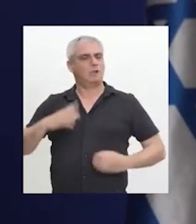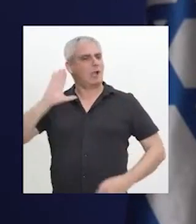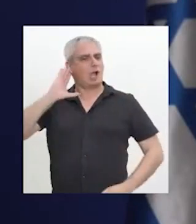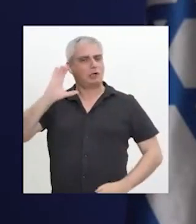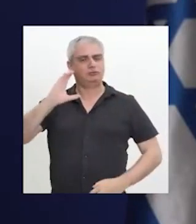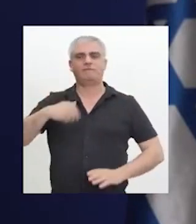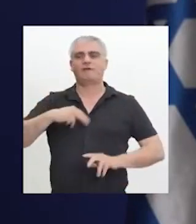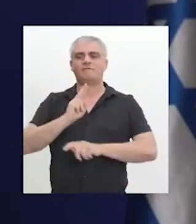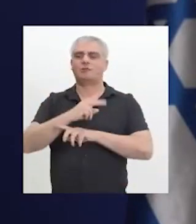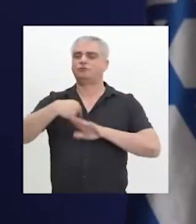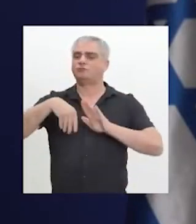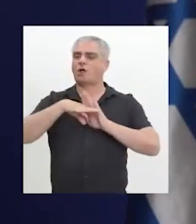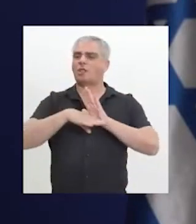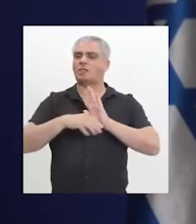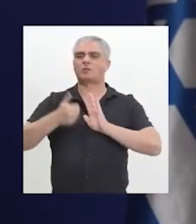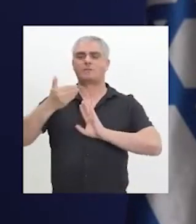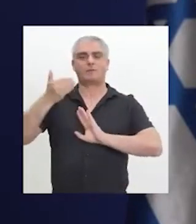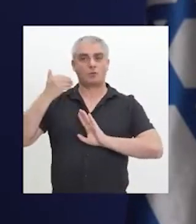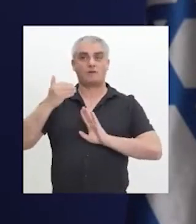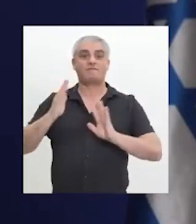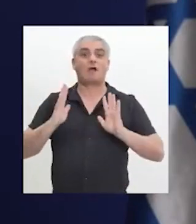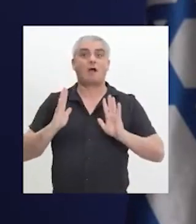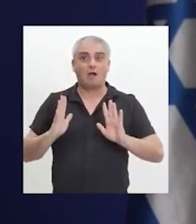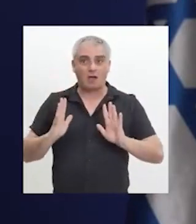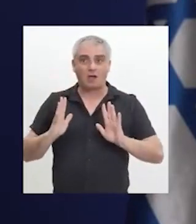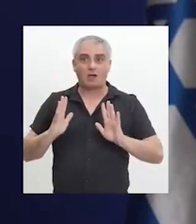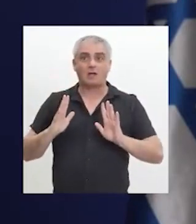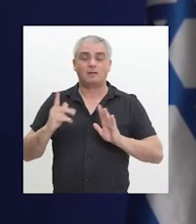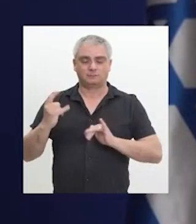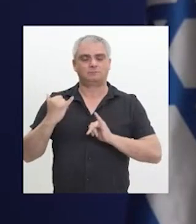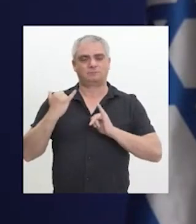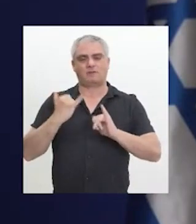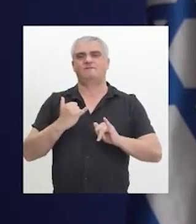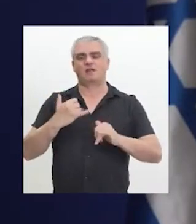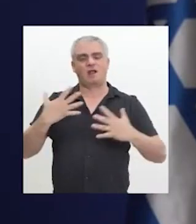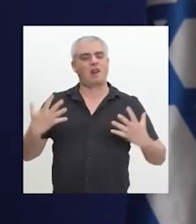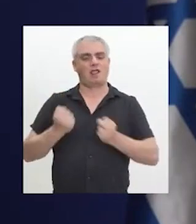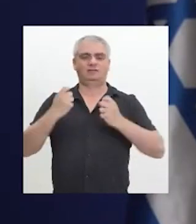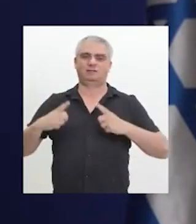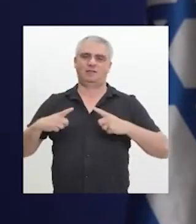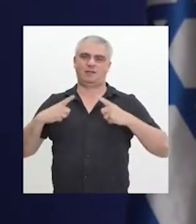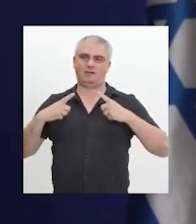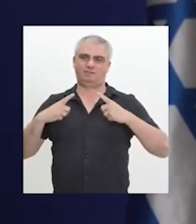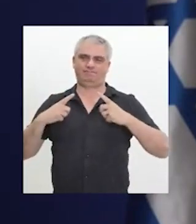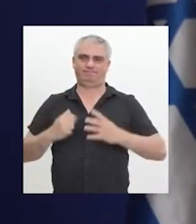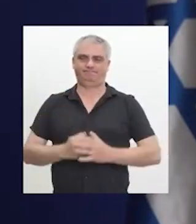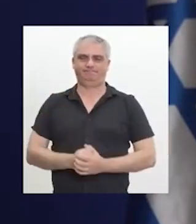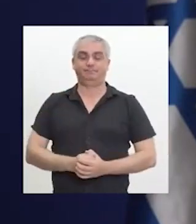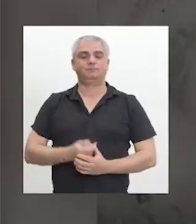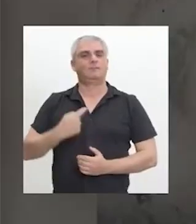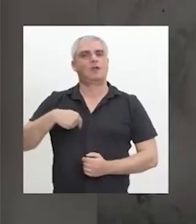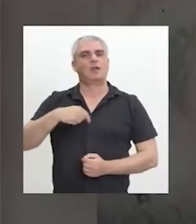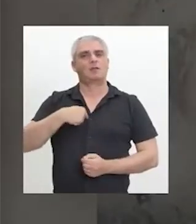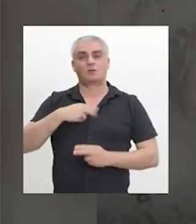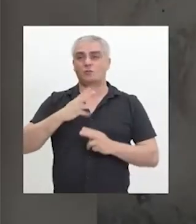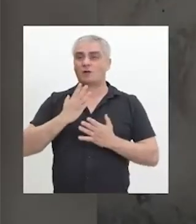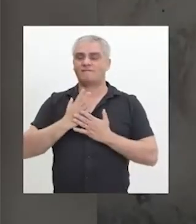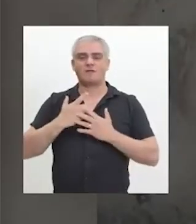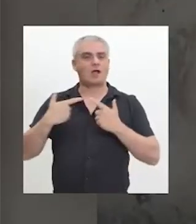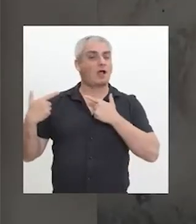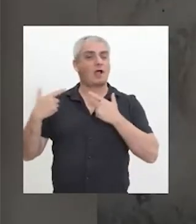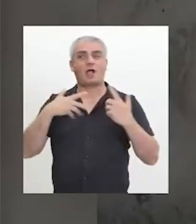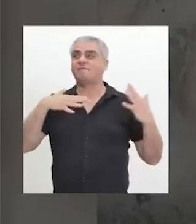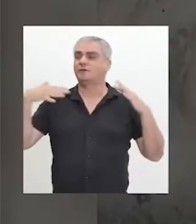ושמירה על הנחיות פיקוד העורף ובכך הם מביאים להצלת חיים אנחנו אחרי קרב